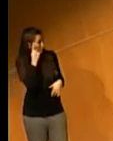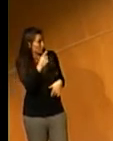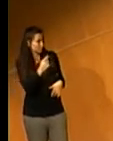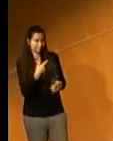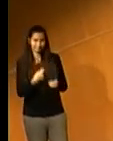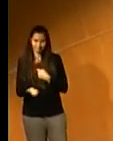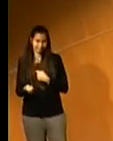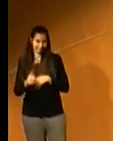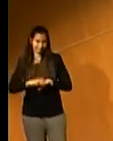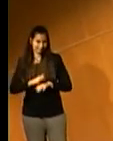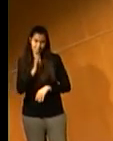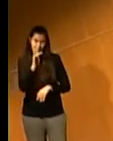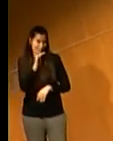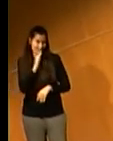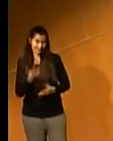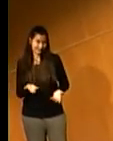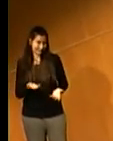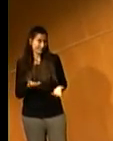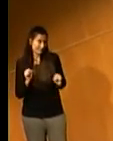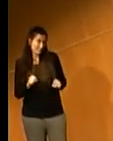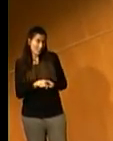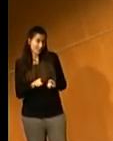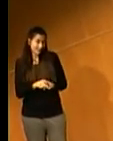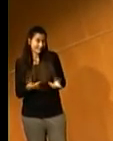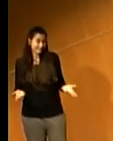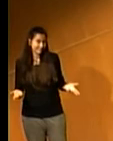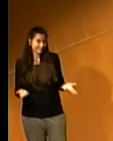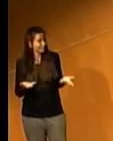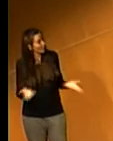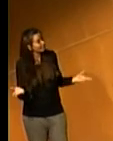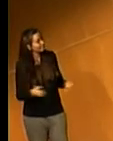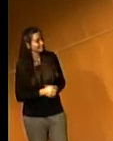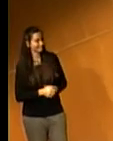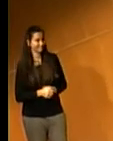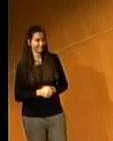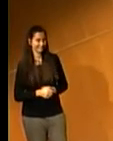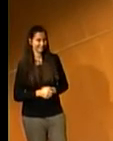pas possible. C'est aussi une possibilité. Voilà.